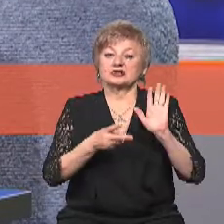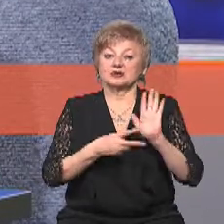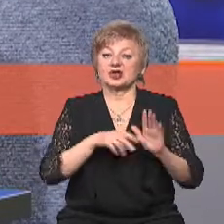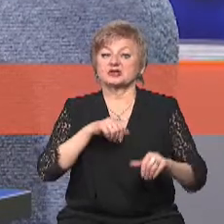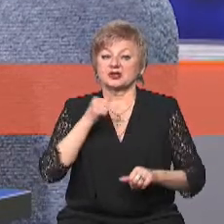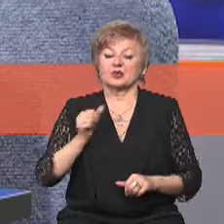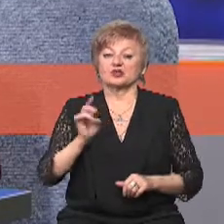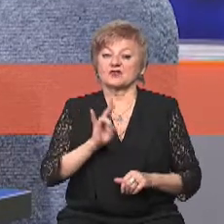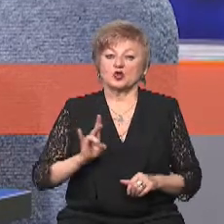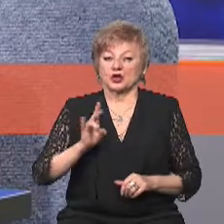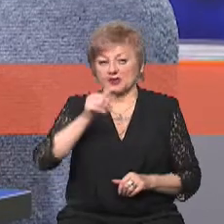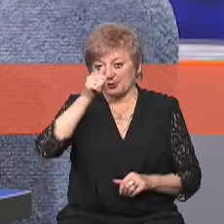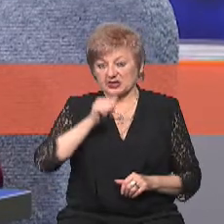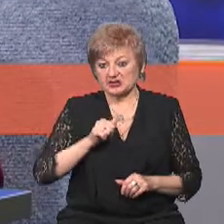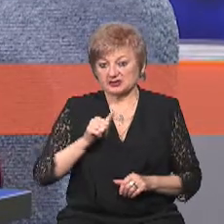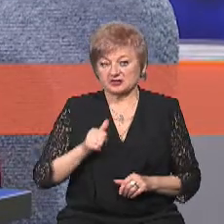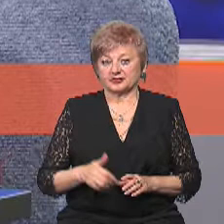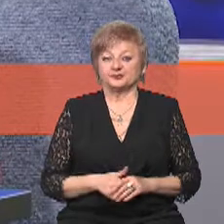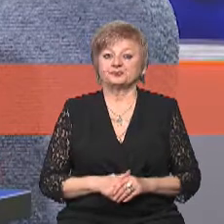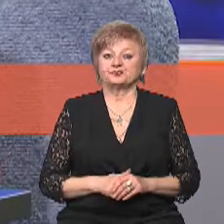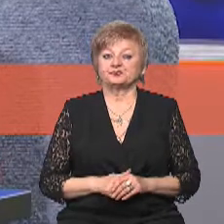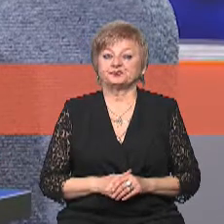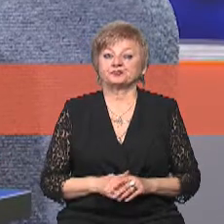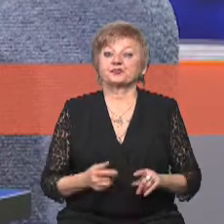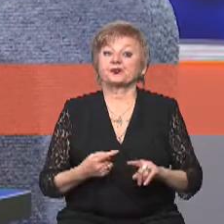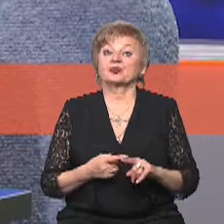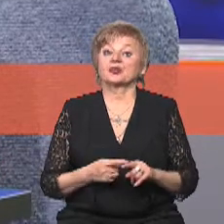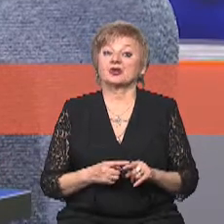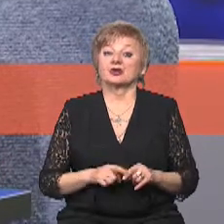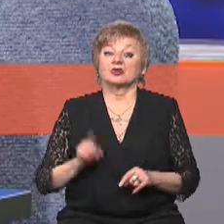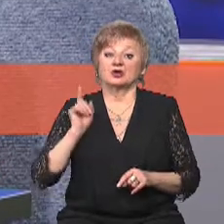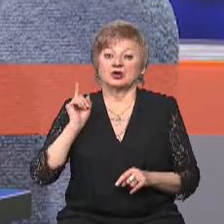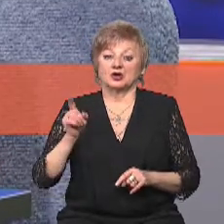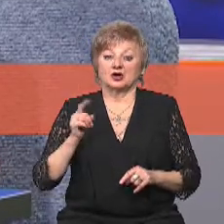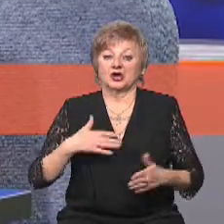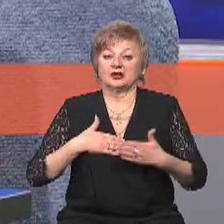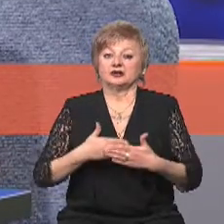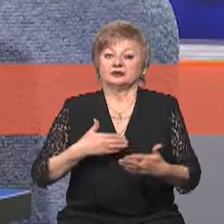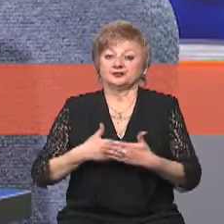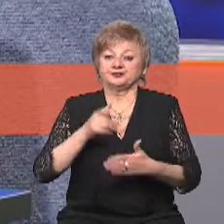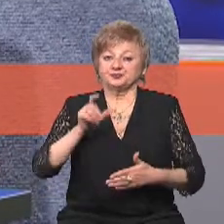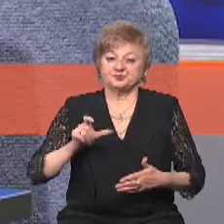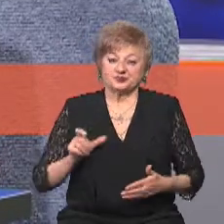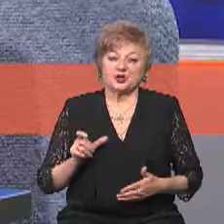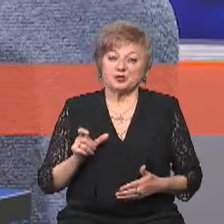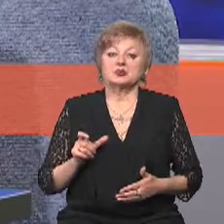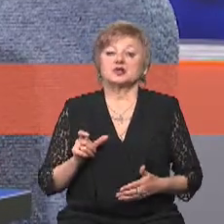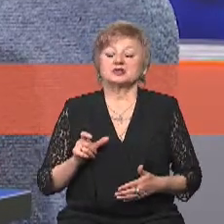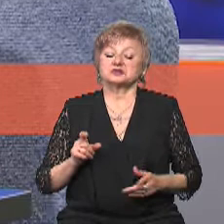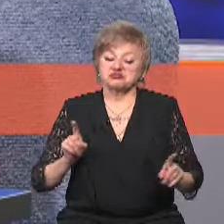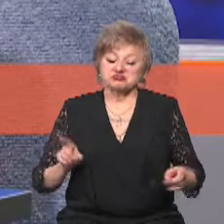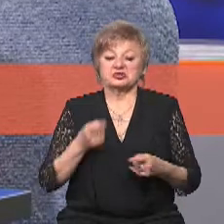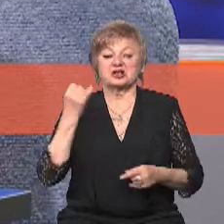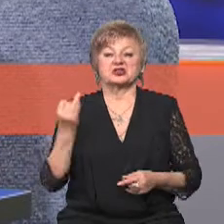2017-го, у листопаді, і тоді от саме громадські активісти виступали з ініціативою,